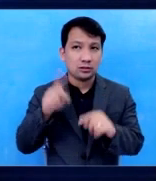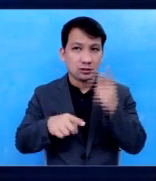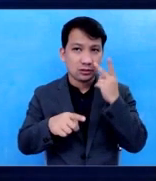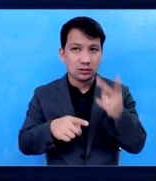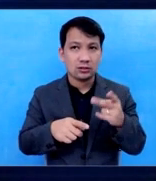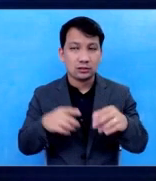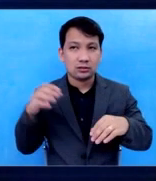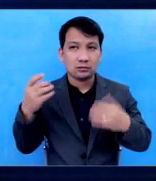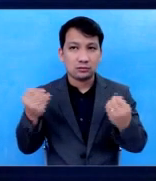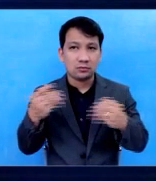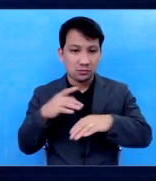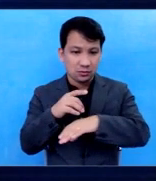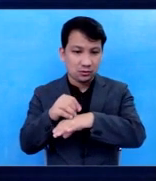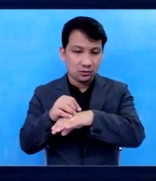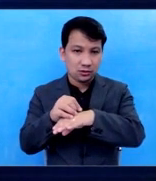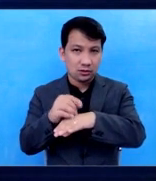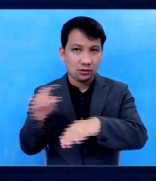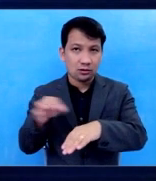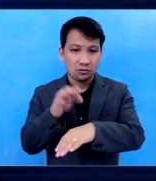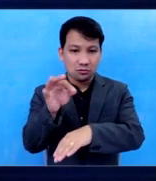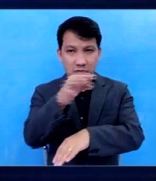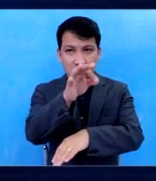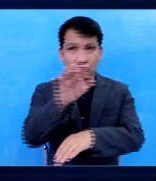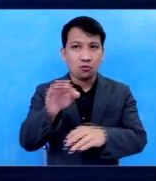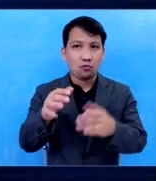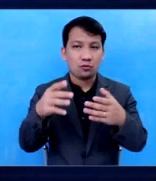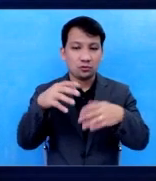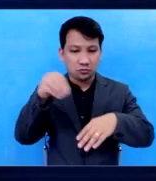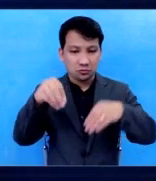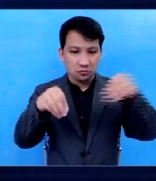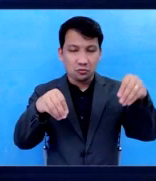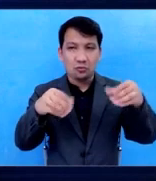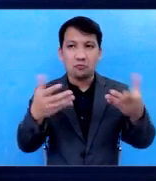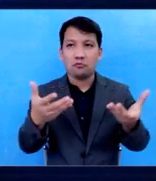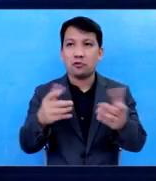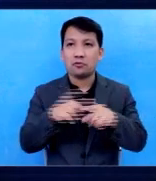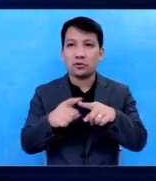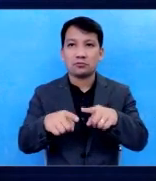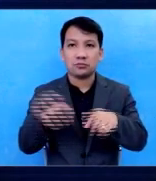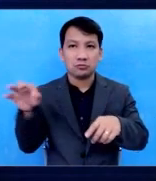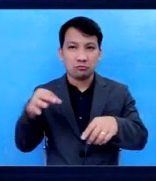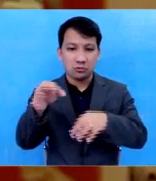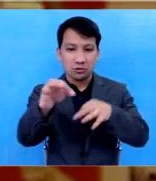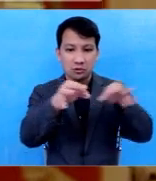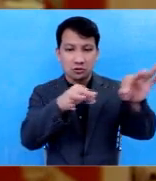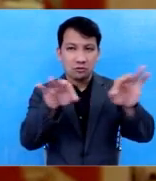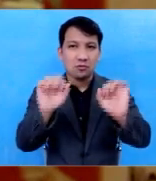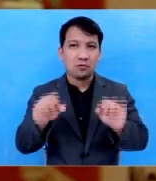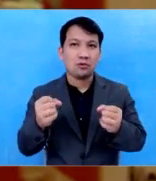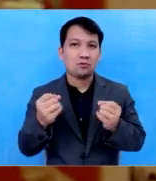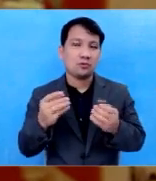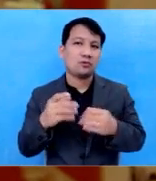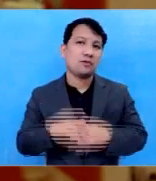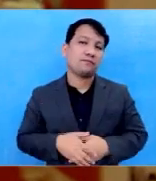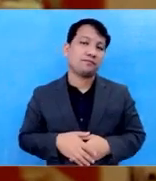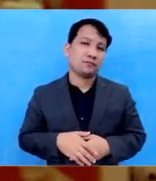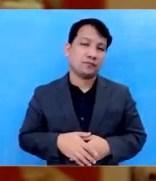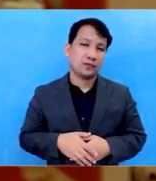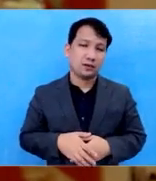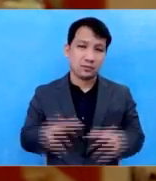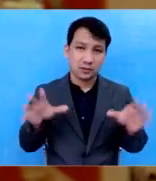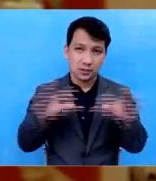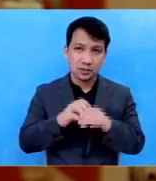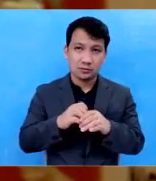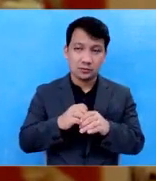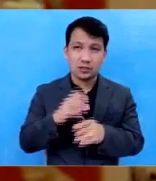ang karamihan ng lamok. Walang ilaw, walang kuryente at naglilipara dyan yung mga lamok. Sa huling tala ng Department of